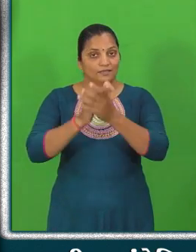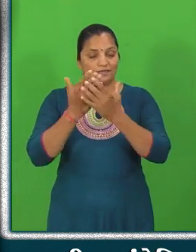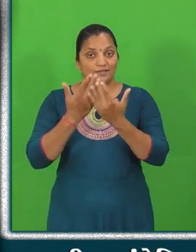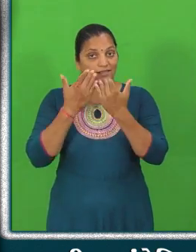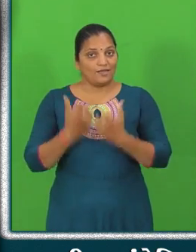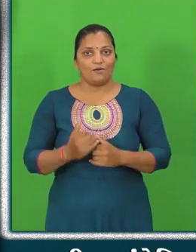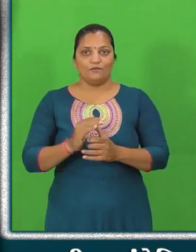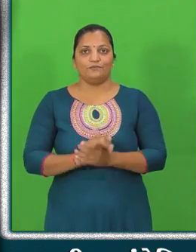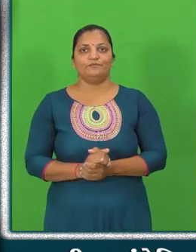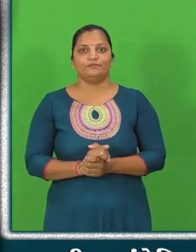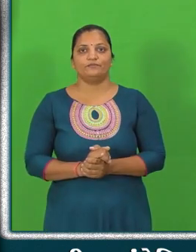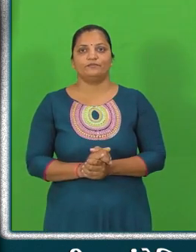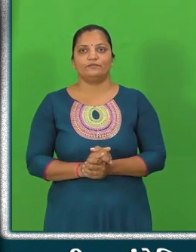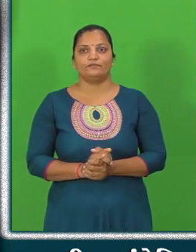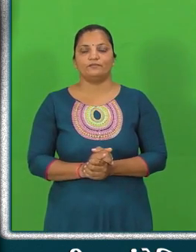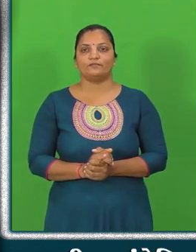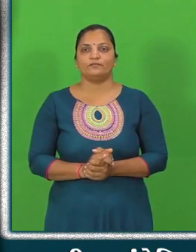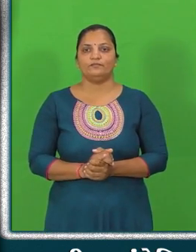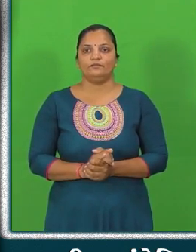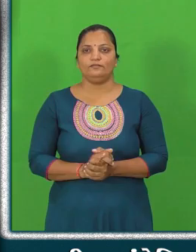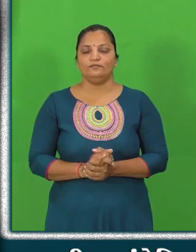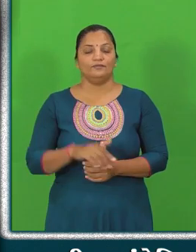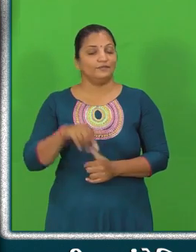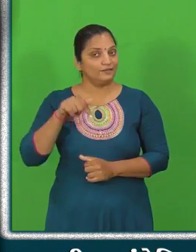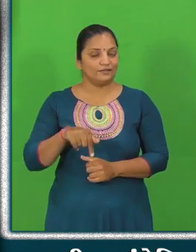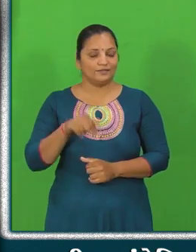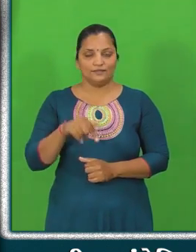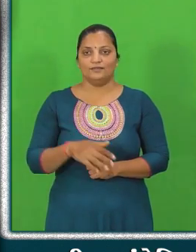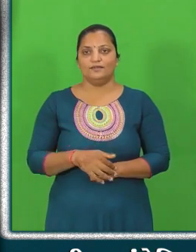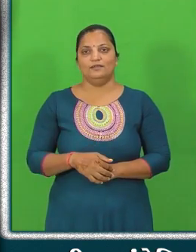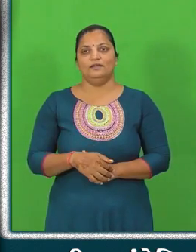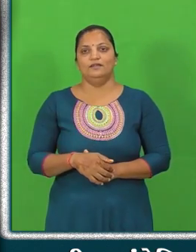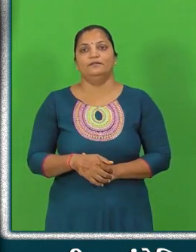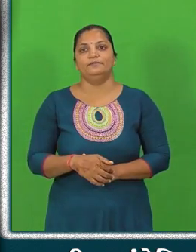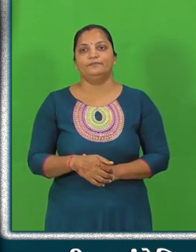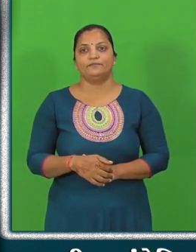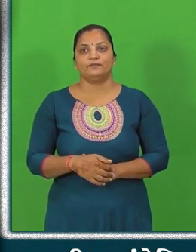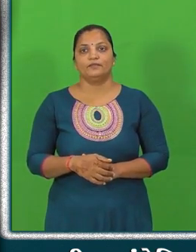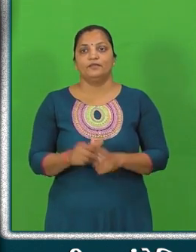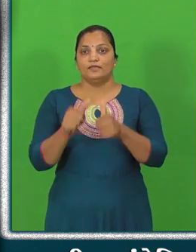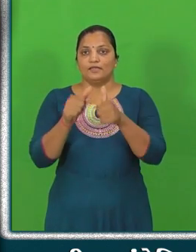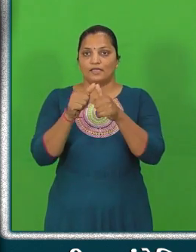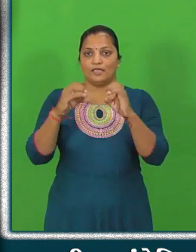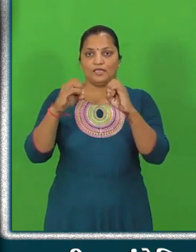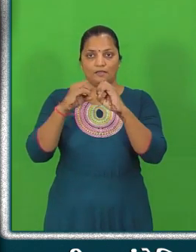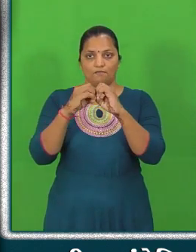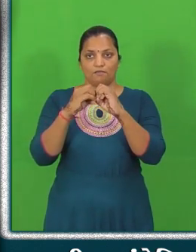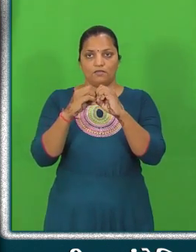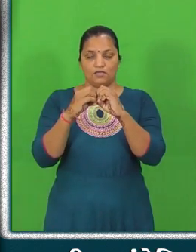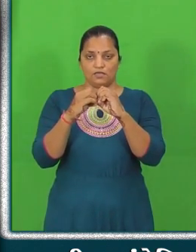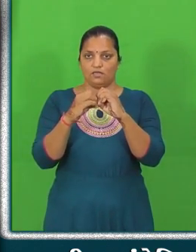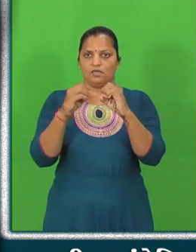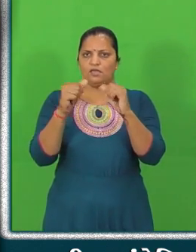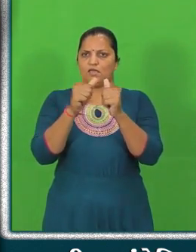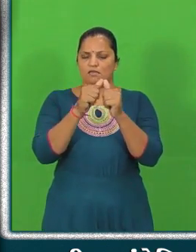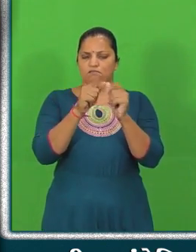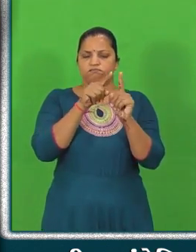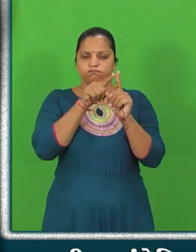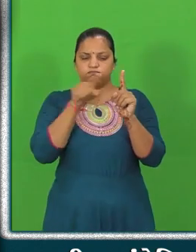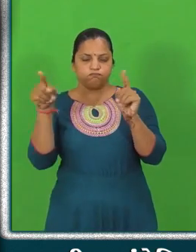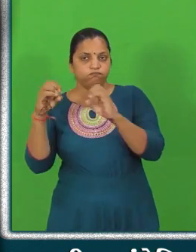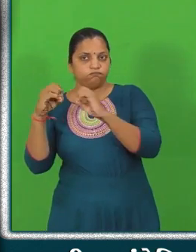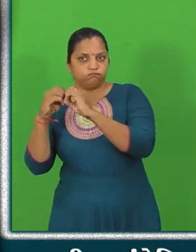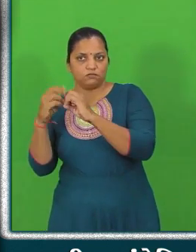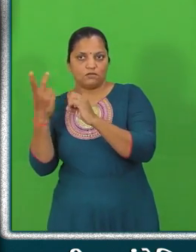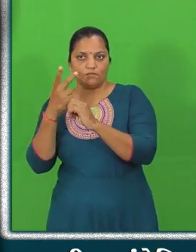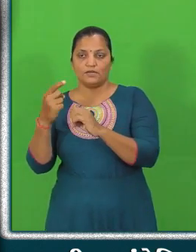ચલો, હવે અહીંયા તમે જોઈ શકો છો કે અહીંયા શું આપેલું છે, તો આ વસ્તુ છે અનંત અંતરે છે, એને મેં